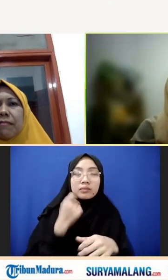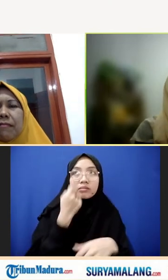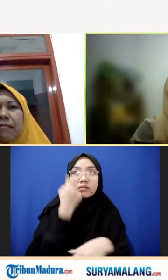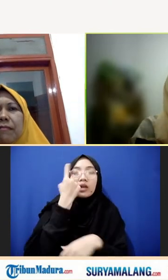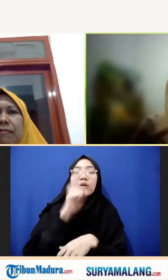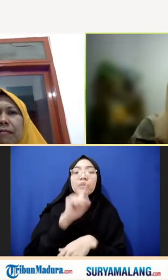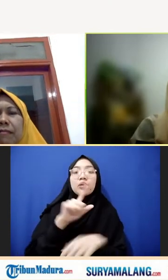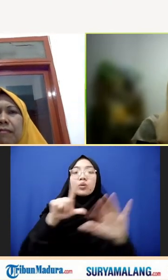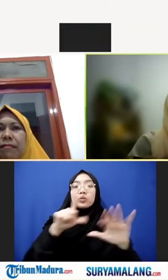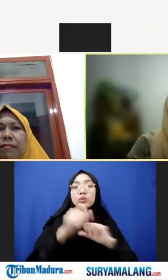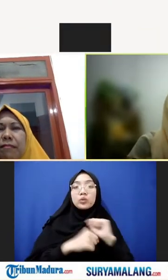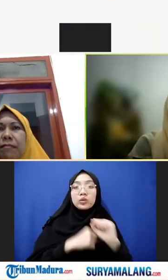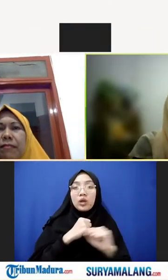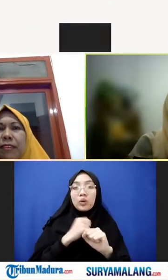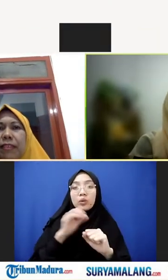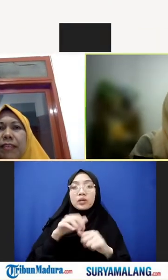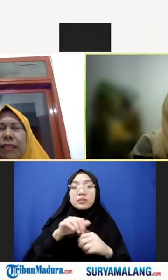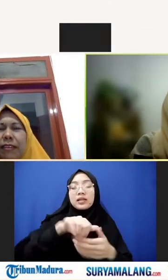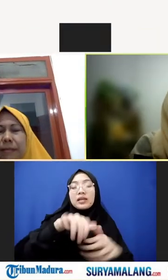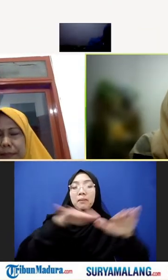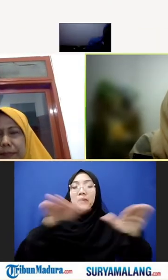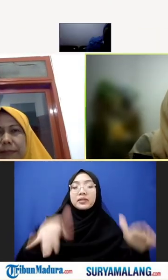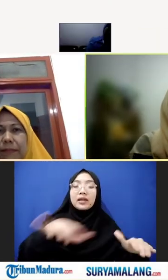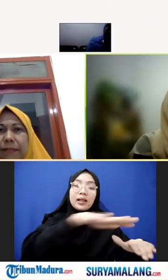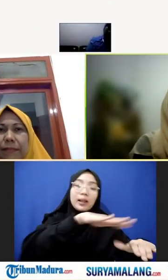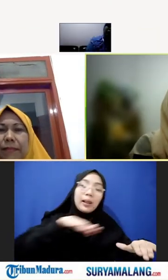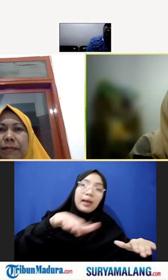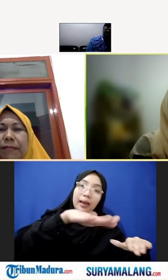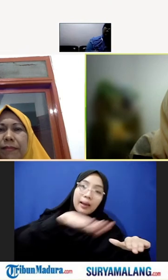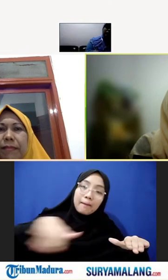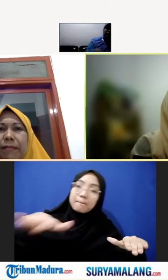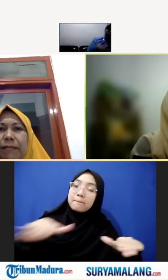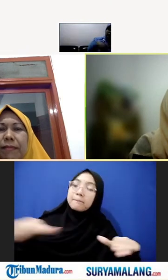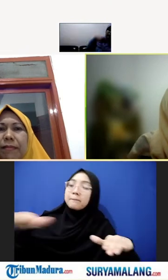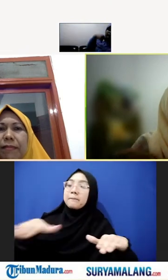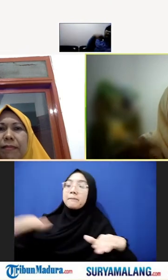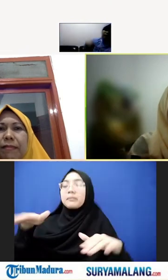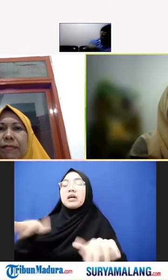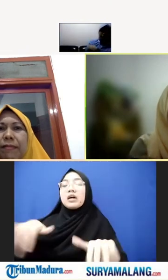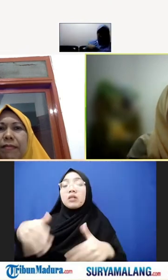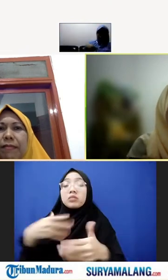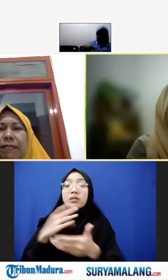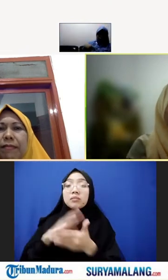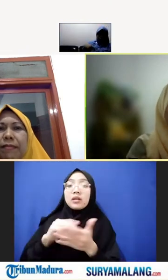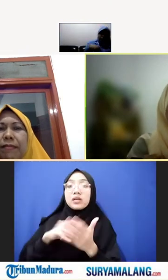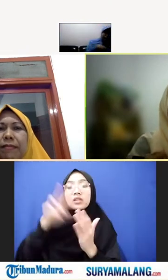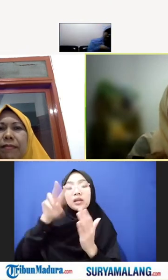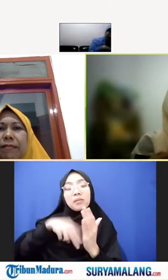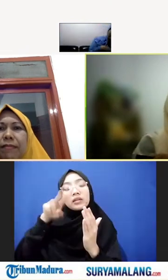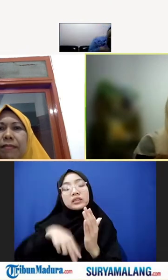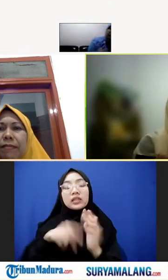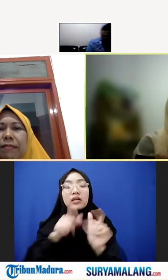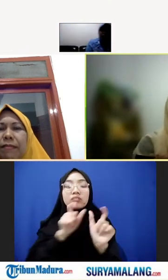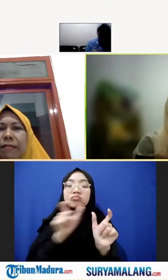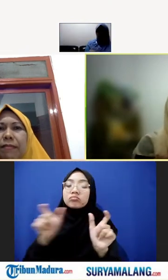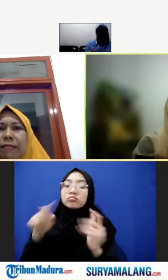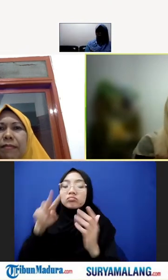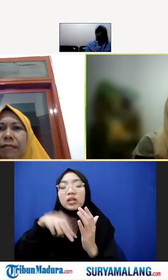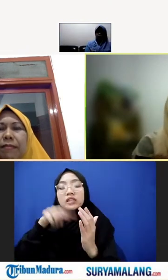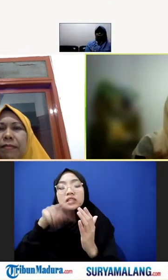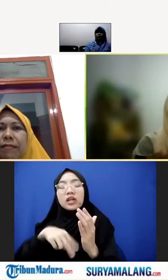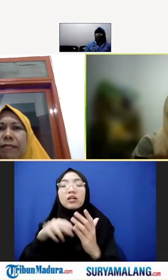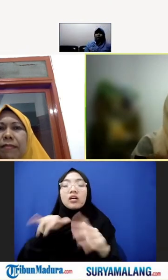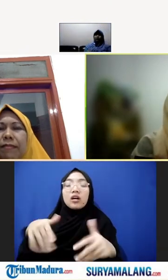7 tahun, okelah, lap meja. Ya. Mungkin belajar baca membaca, atau